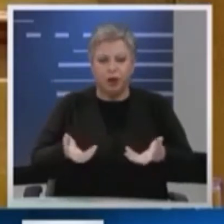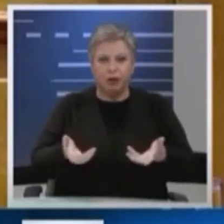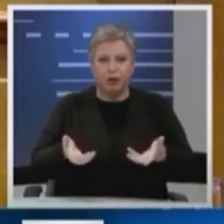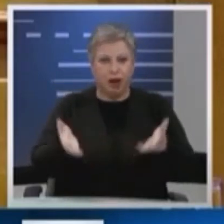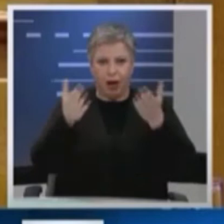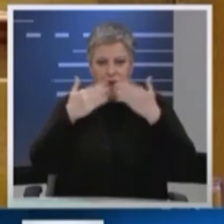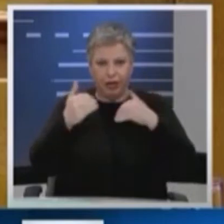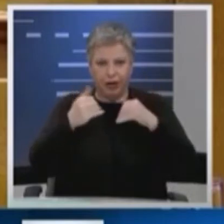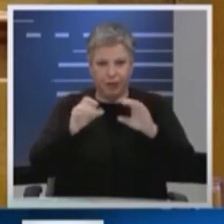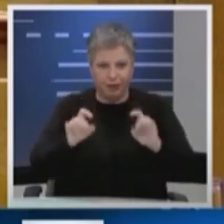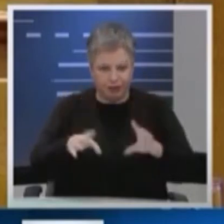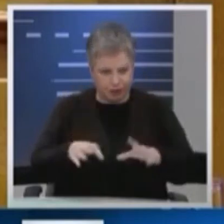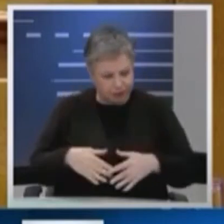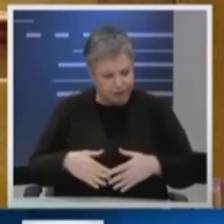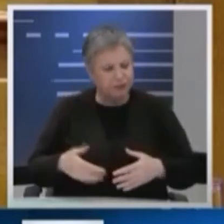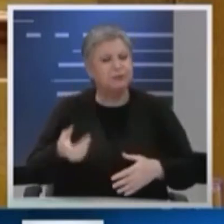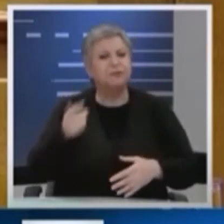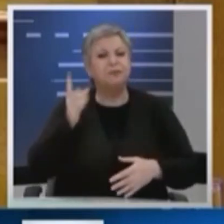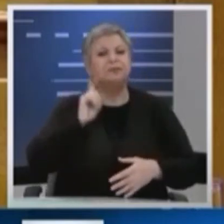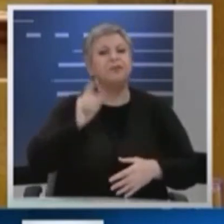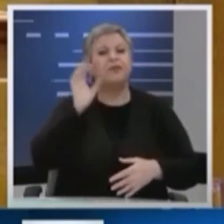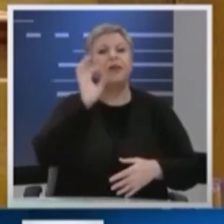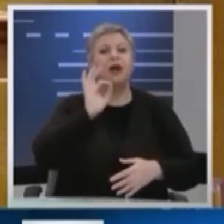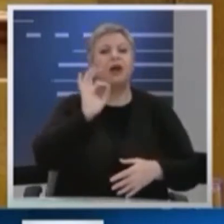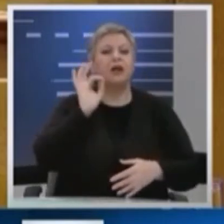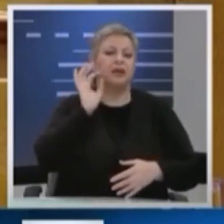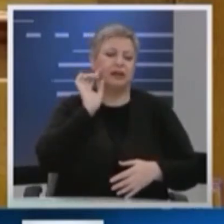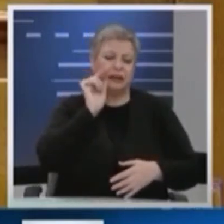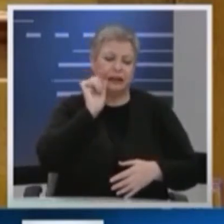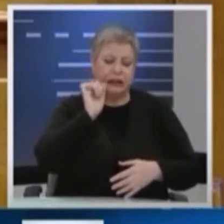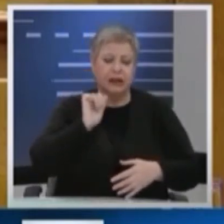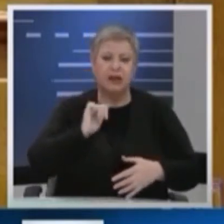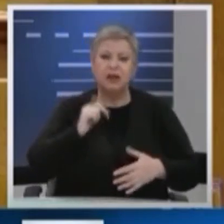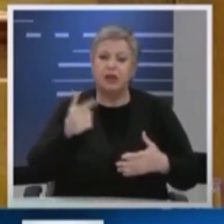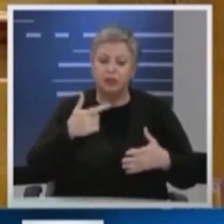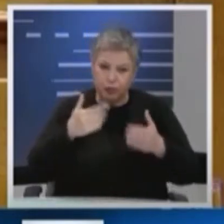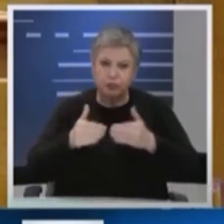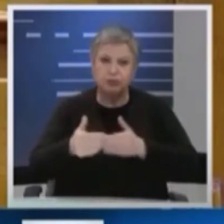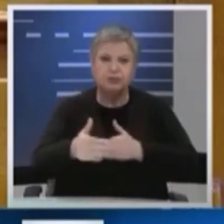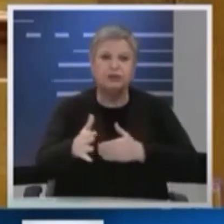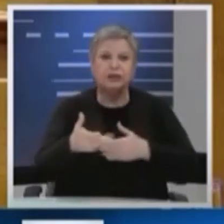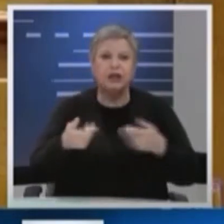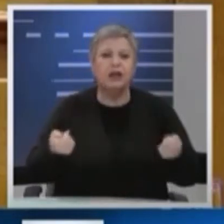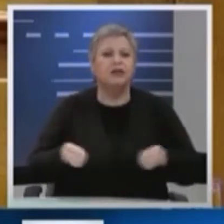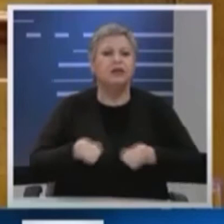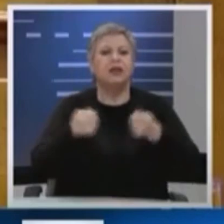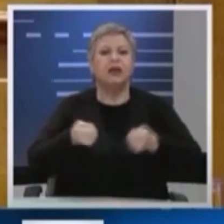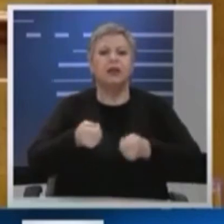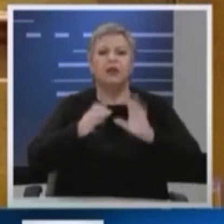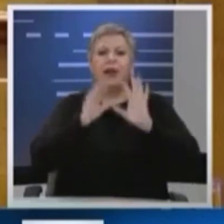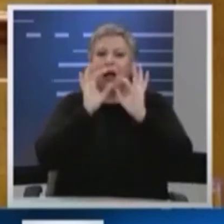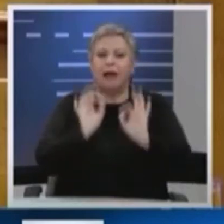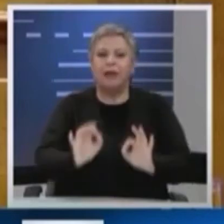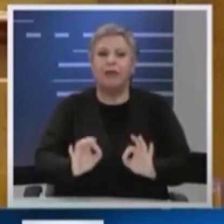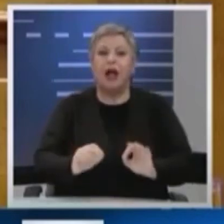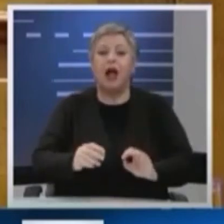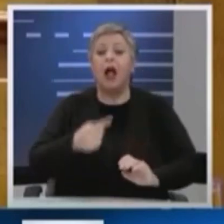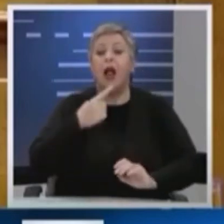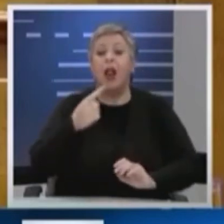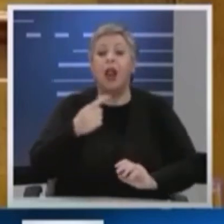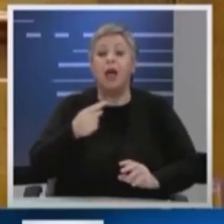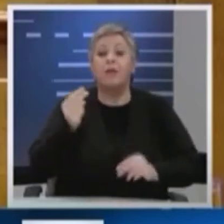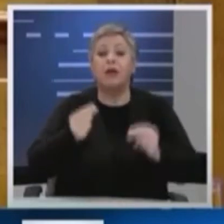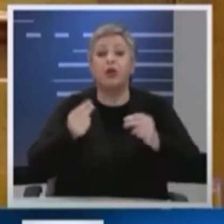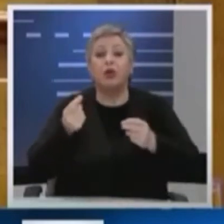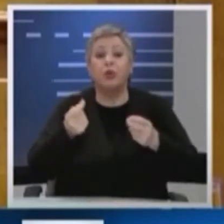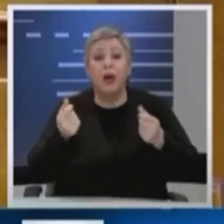συνάδελφοι, ας έρθουμε όμως στο από εδώ και στο εξής. Τι σημαίνει πραγματική έξοδος από την κρίση?